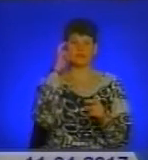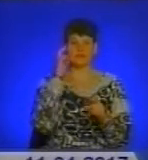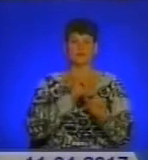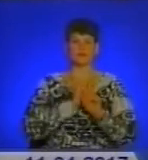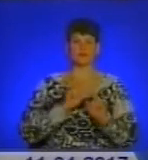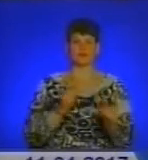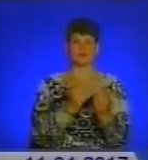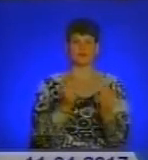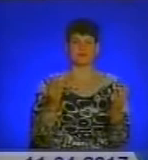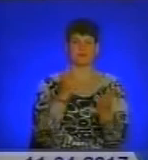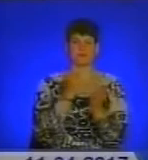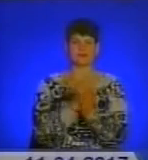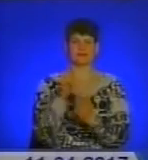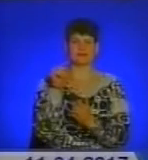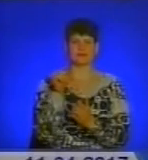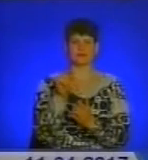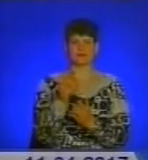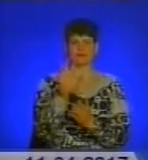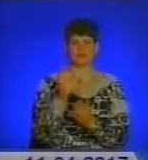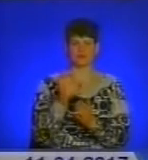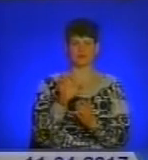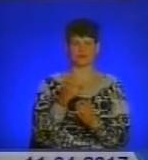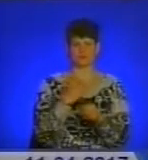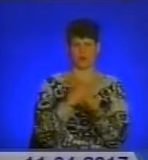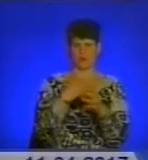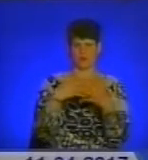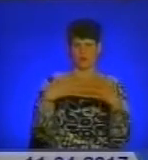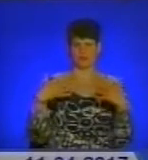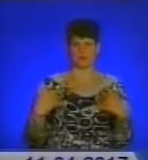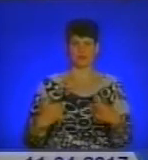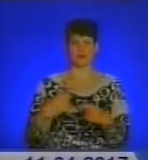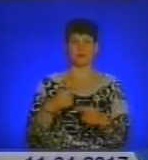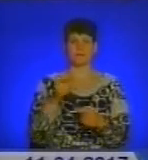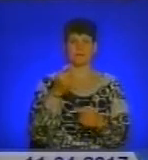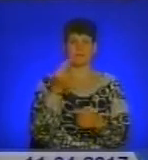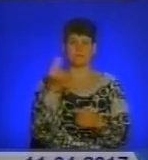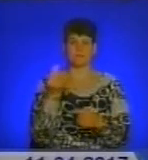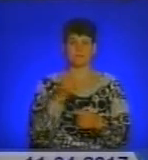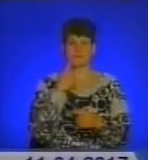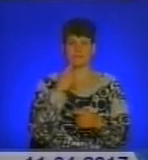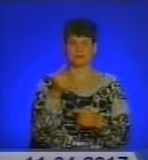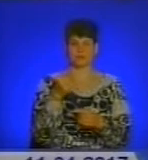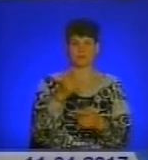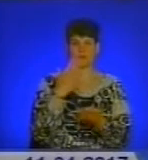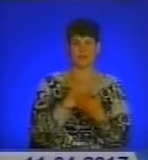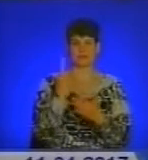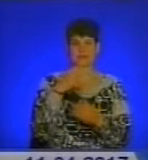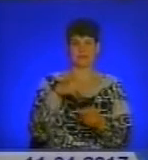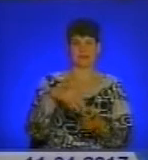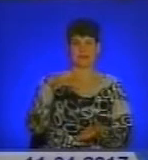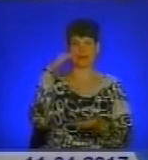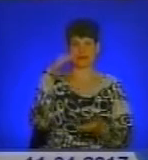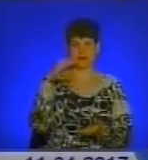відкритим небом налічує 580 робіт. Писанка з Тернопільщини майже метр у висоту дивує жителів столиці, а трішки менша її